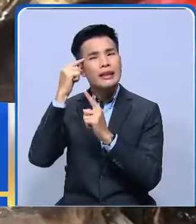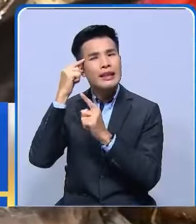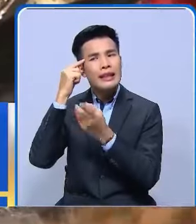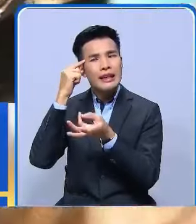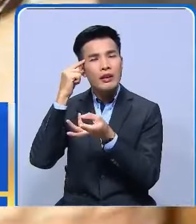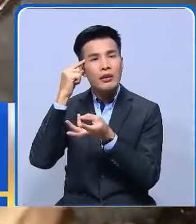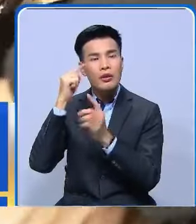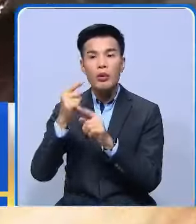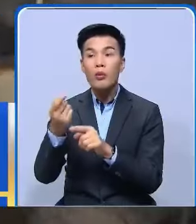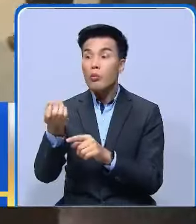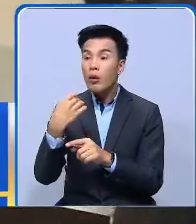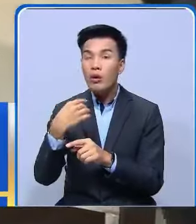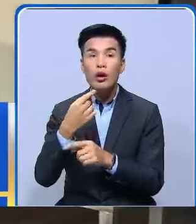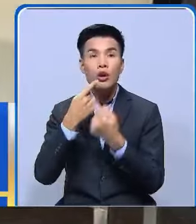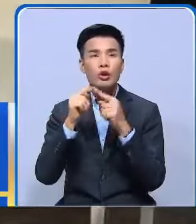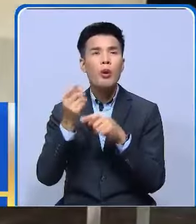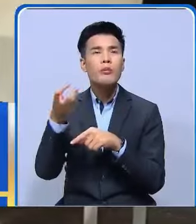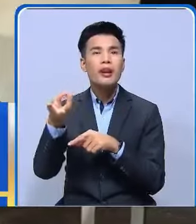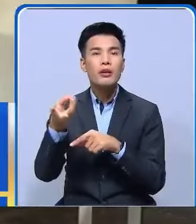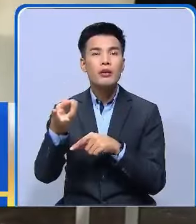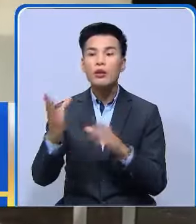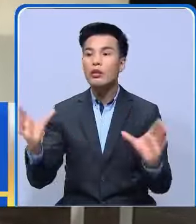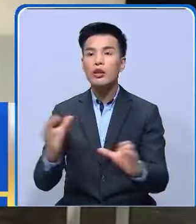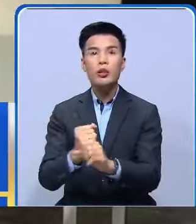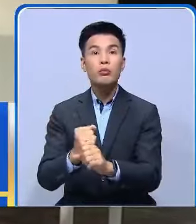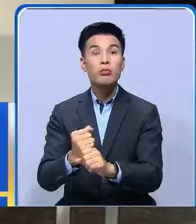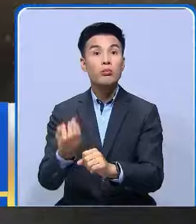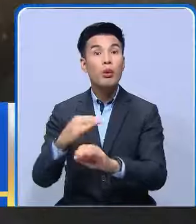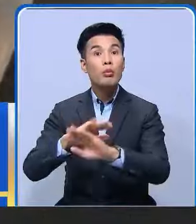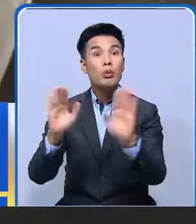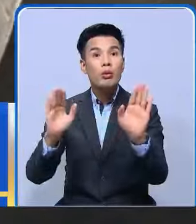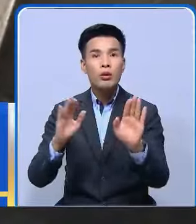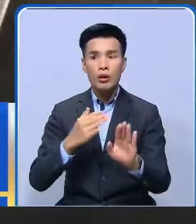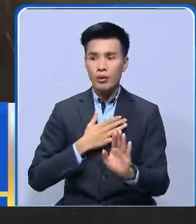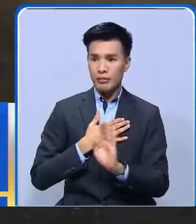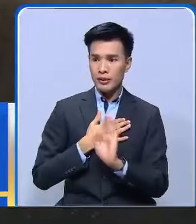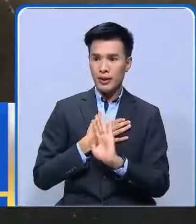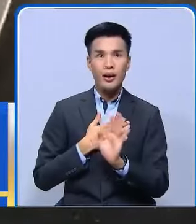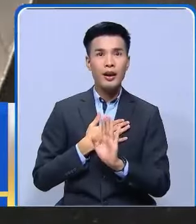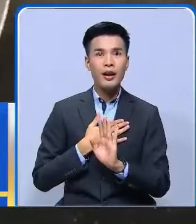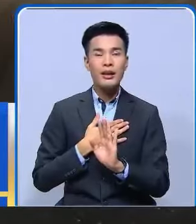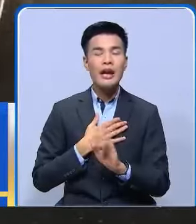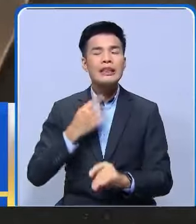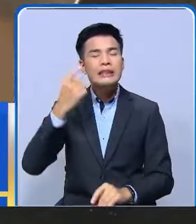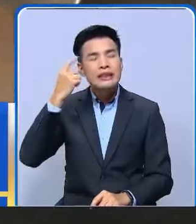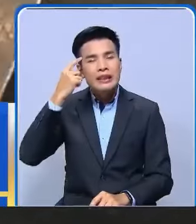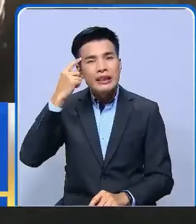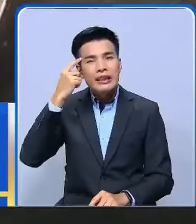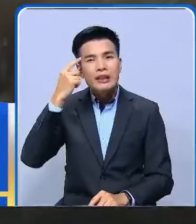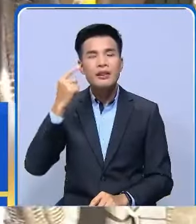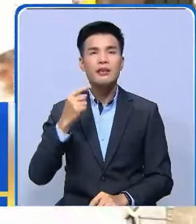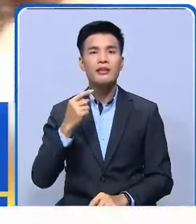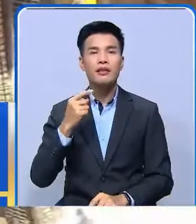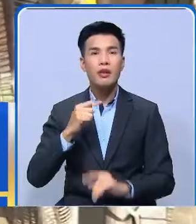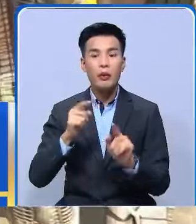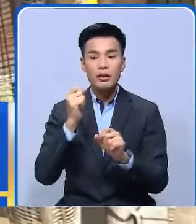แล้วอะไรแบบนี ้ตอบแค่นั้นเองเหรอเนี่ย ใช่มาจากแค่ประโยคนั้นจริงๆ บอกว่าจริงๆคิดแค่คิดนะแค่คิดแต่ยัง